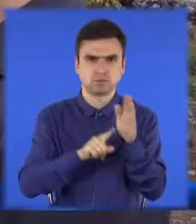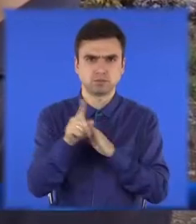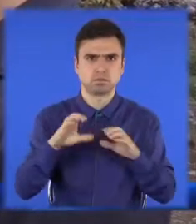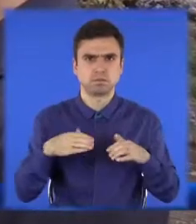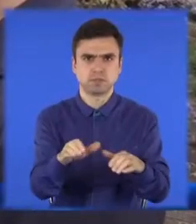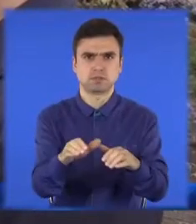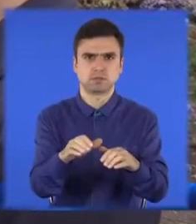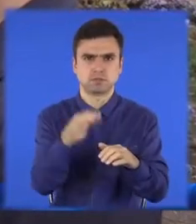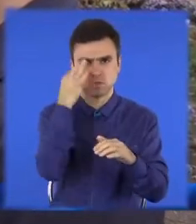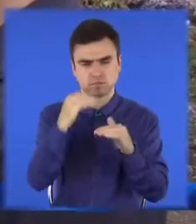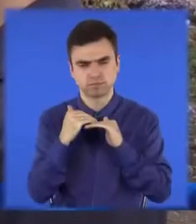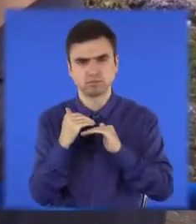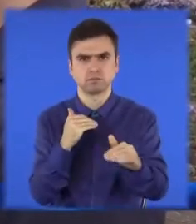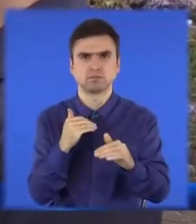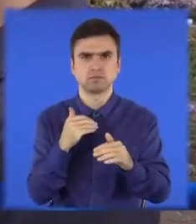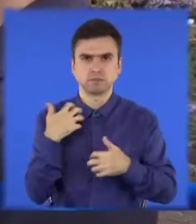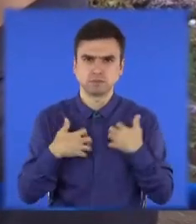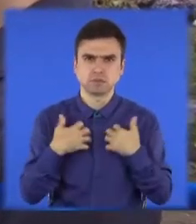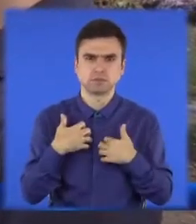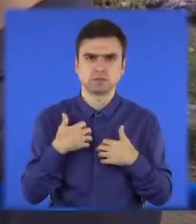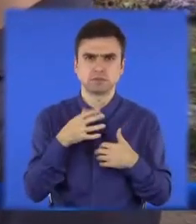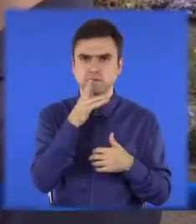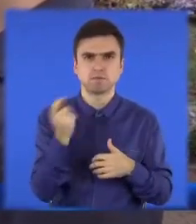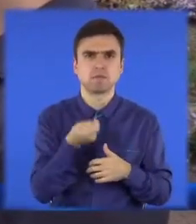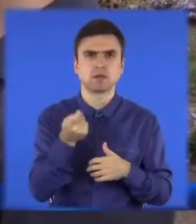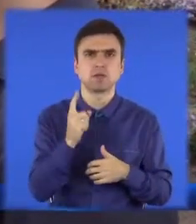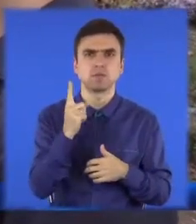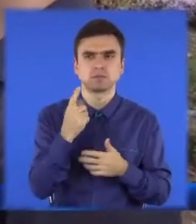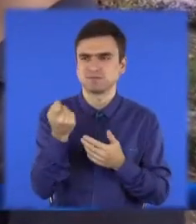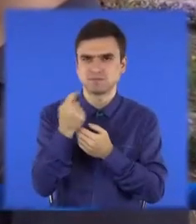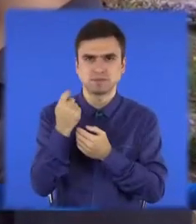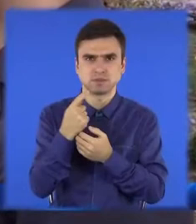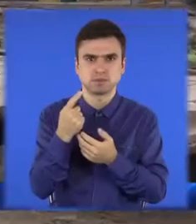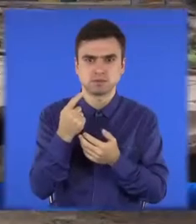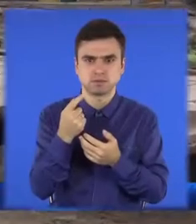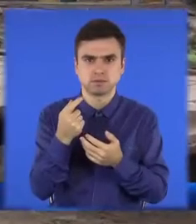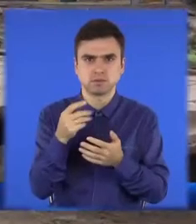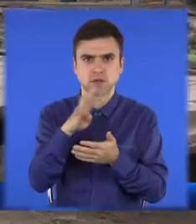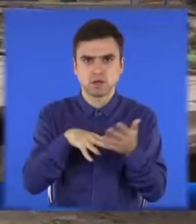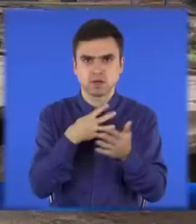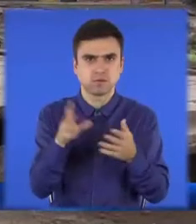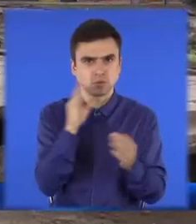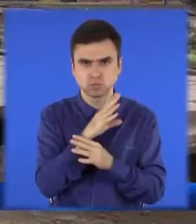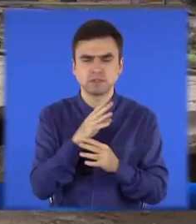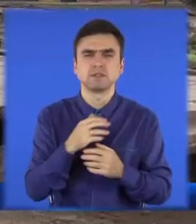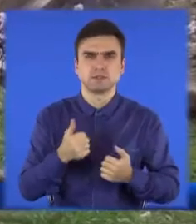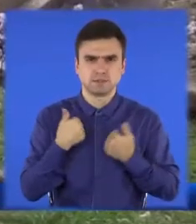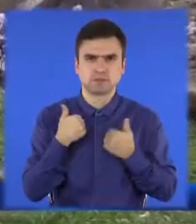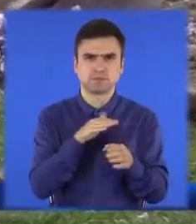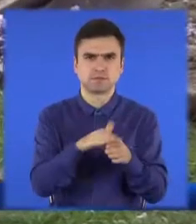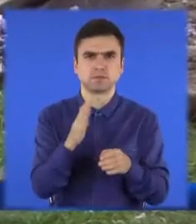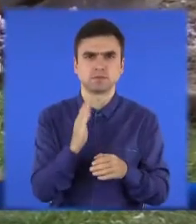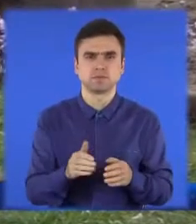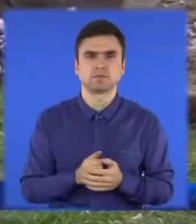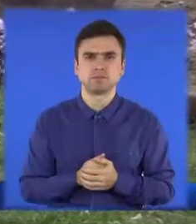очень сжатые сроки. Практически такие невозможные задачи, но мы с ними справимся. Автор та ініціатор проекту з реконструкції